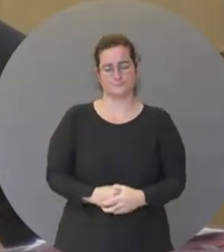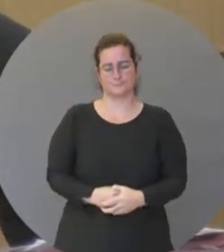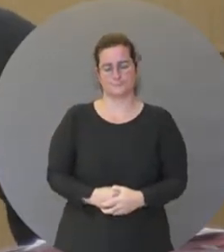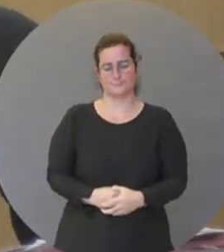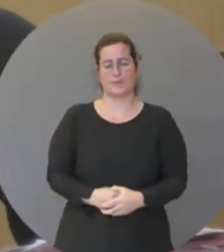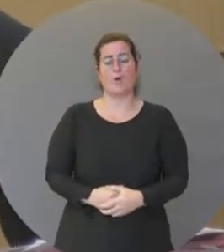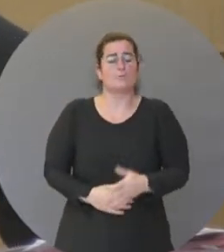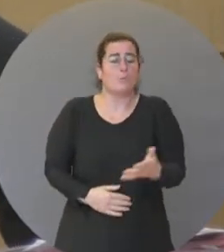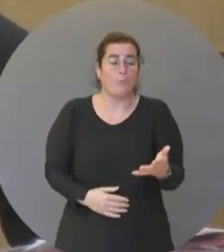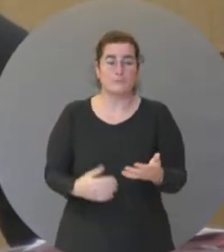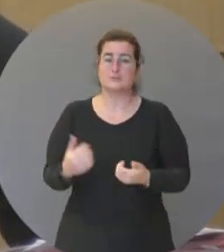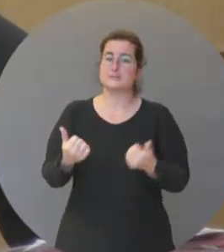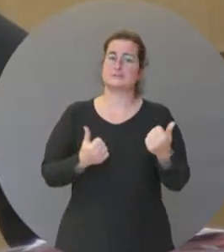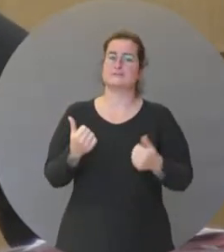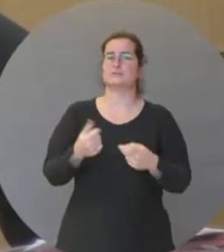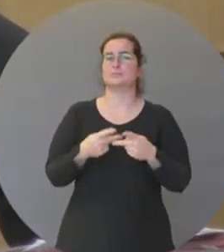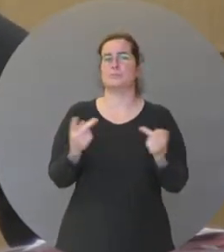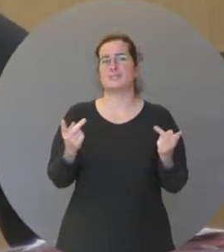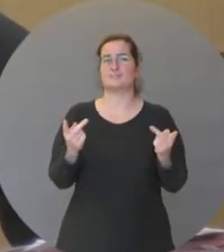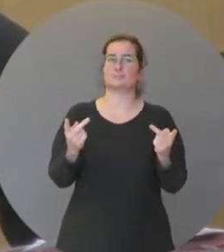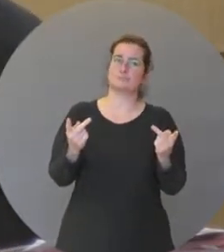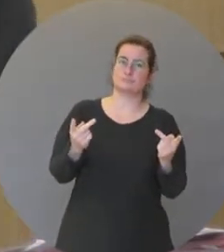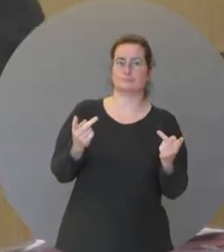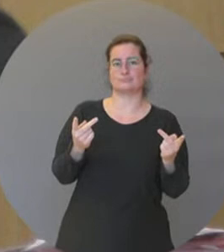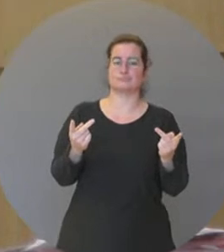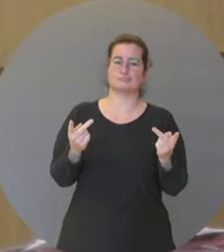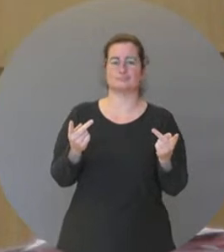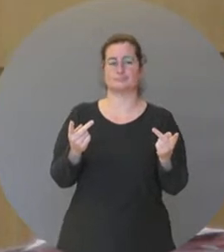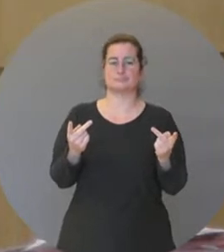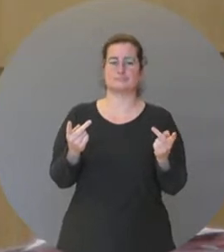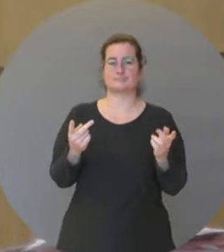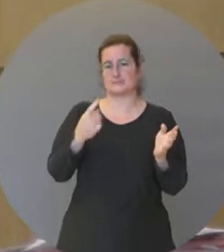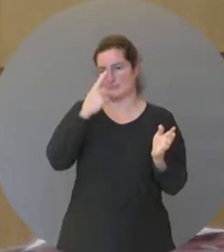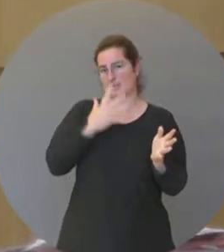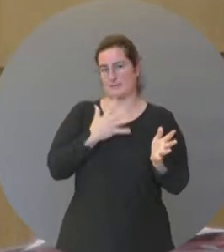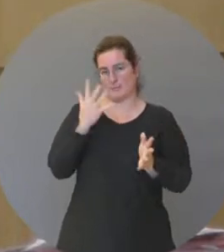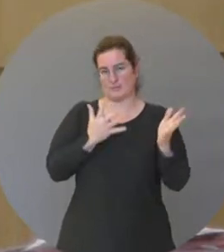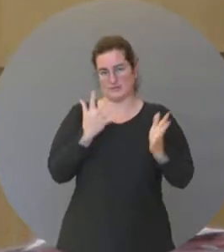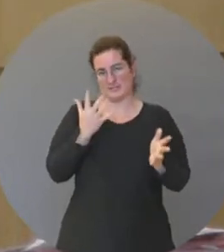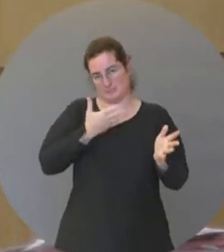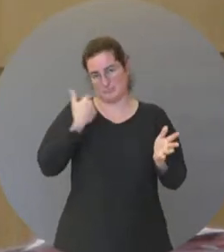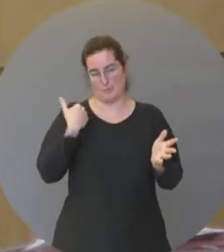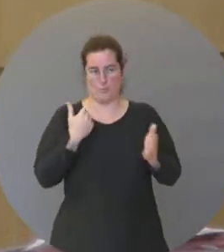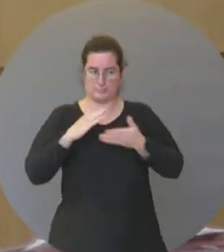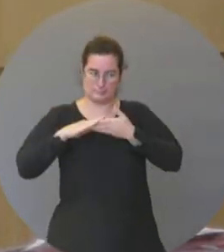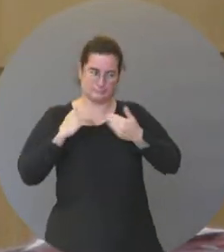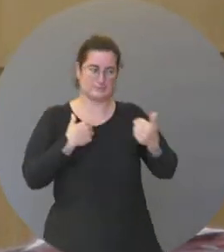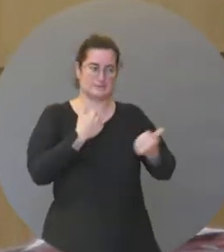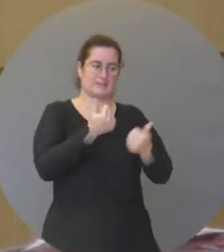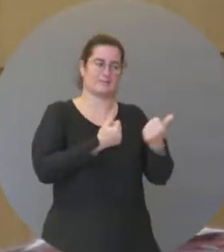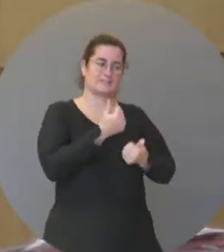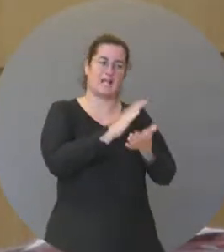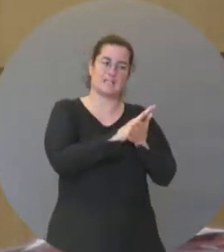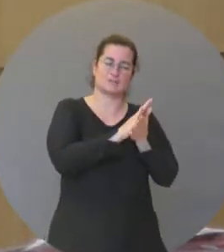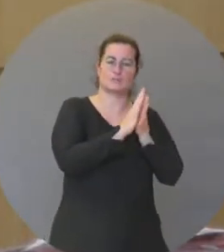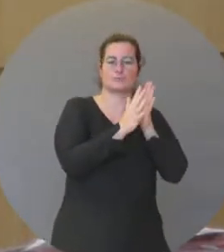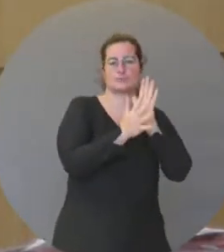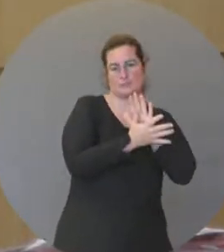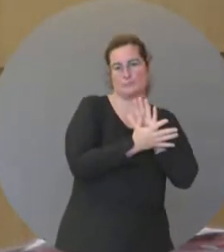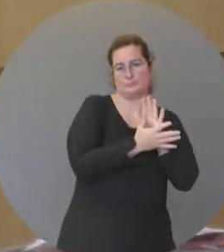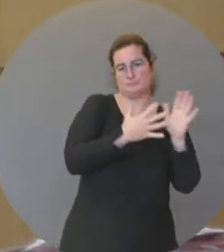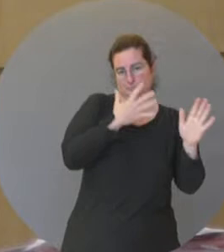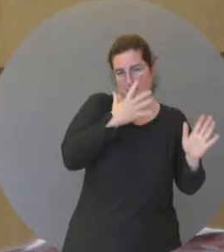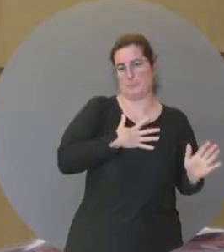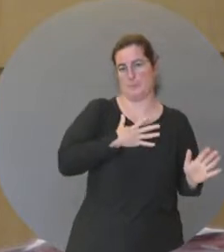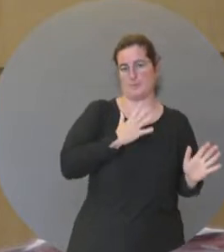moi je dis parce que c'est pas plutôt un service associatif je suis plutôt dans le secteur mais bon